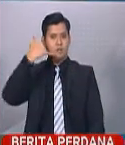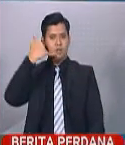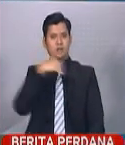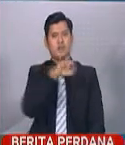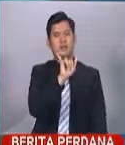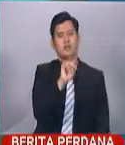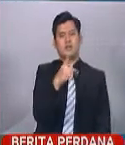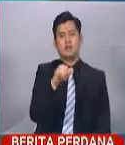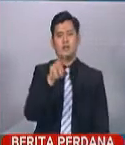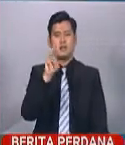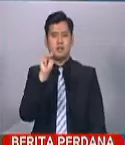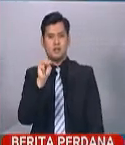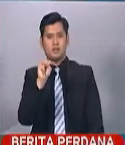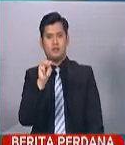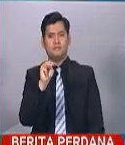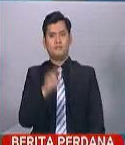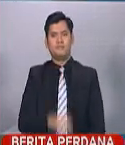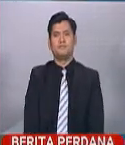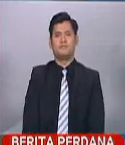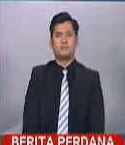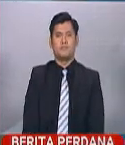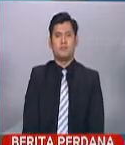kayak early belum tali retweet